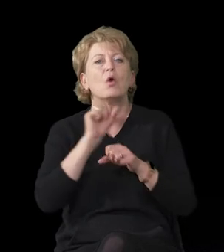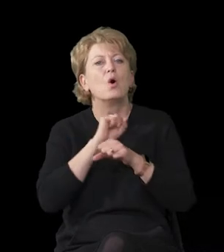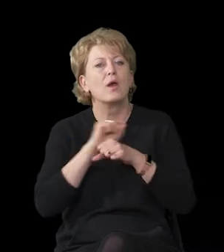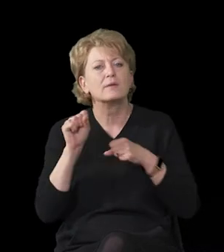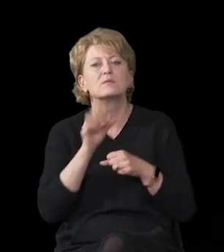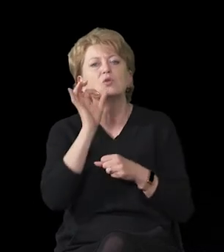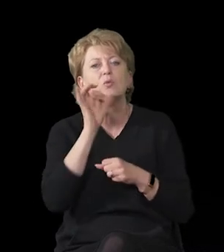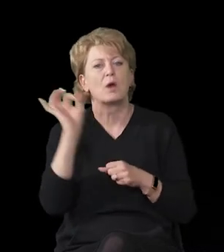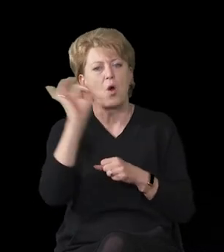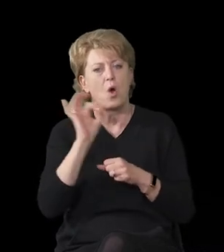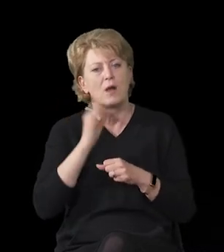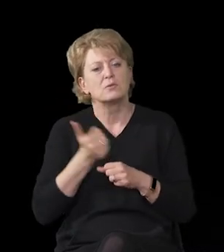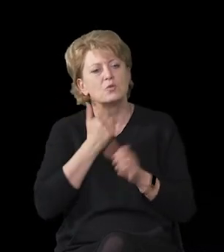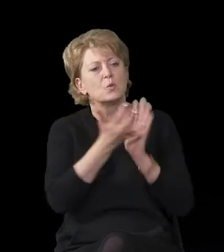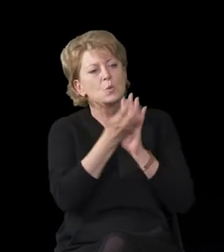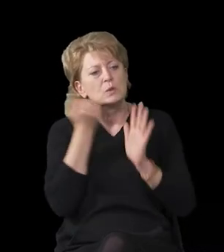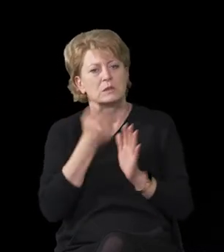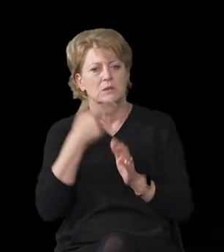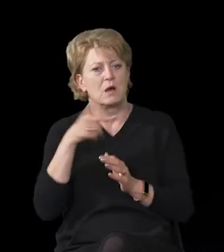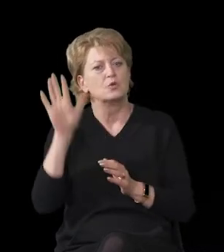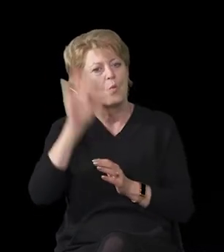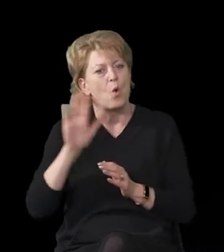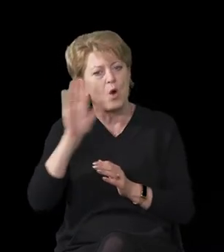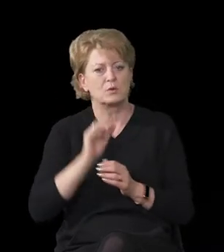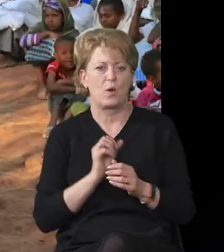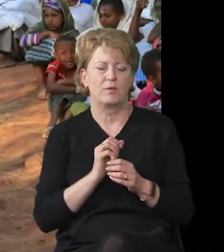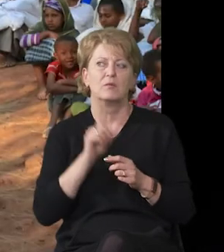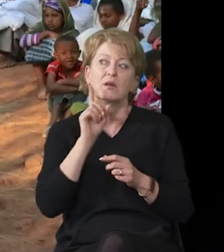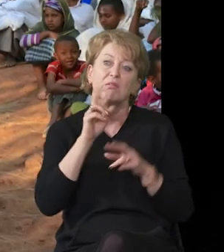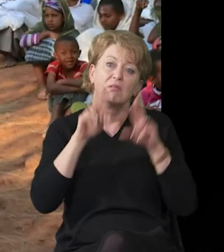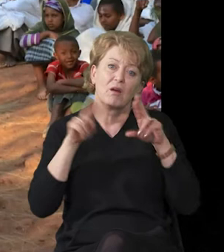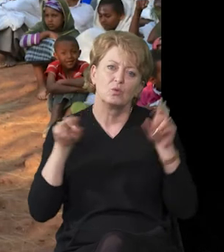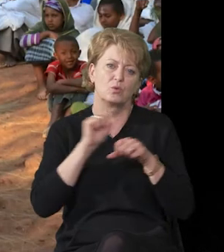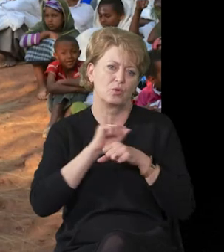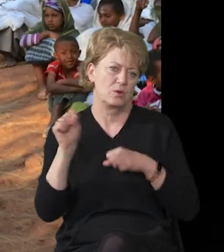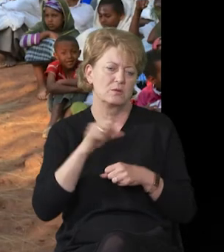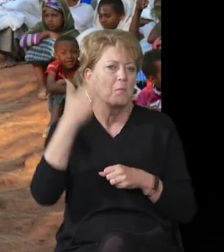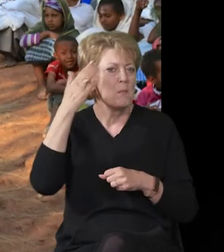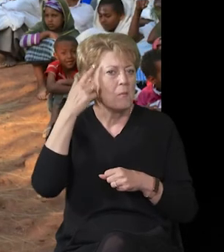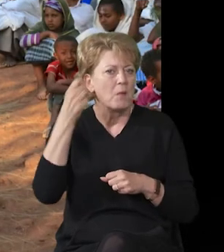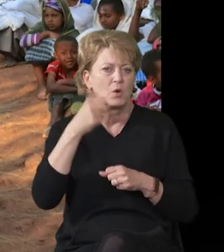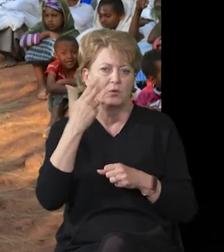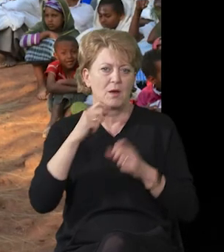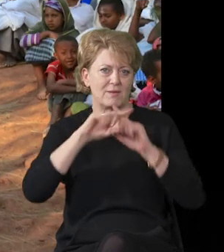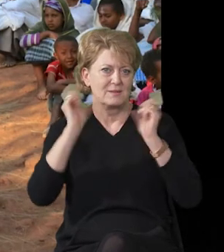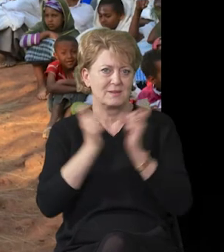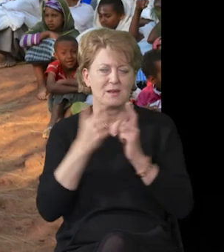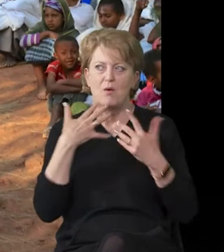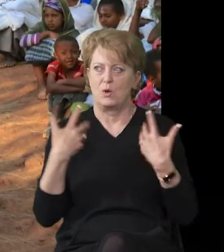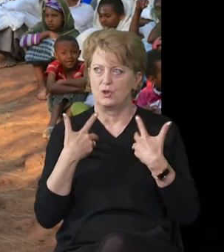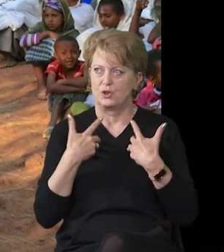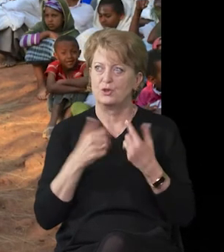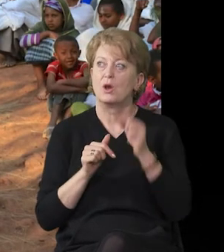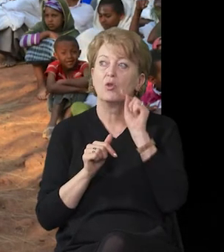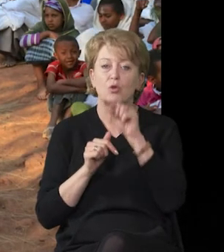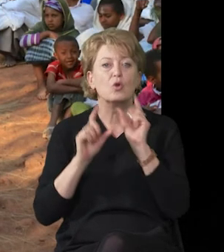uzyskać błogosławieństwo. Dla niektórych jest to po prostu pamiątka tak naprawdę na całe życie. A to jest scena niemal